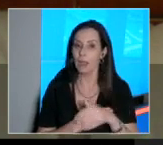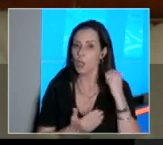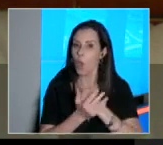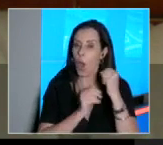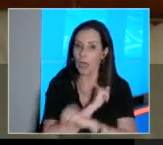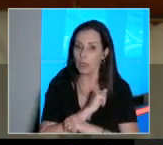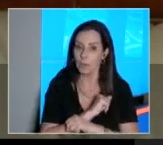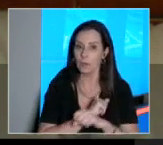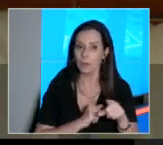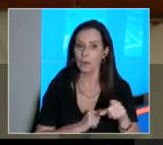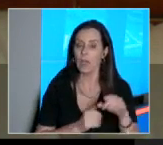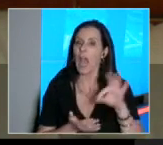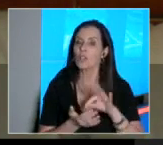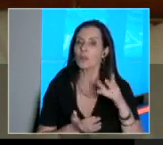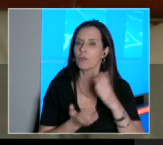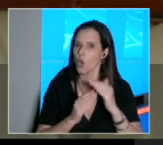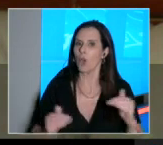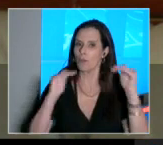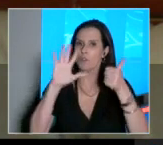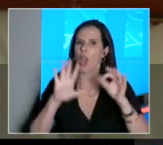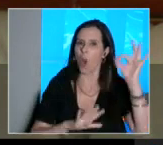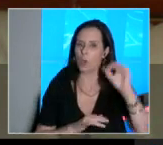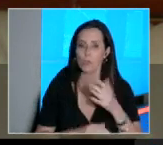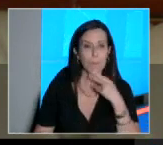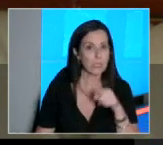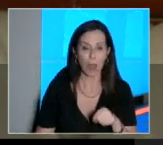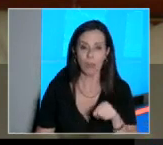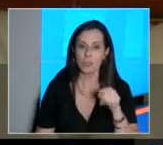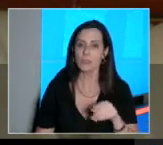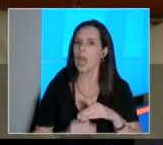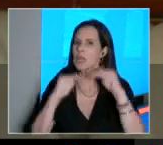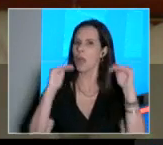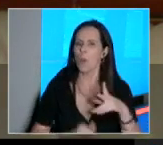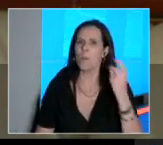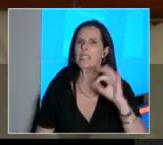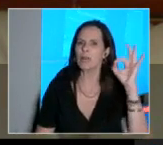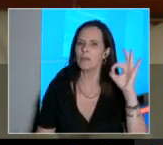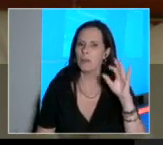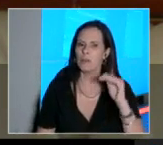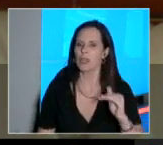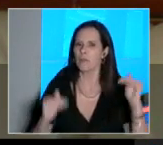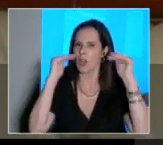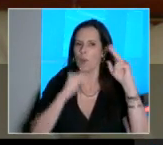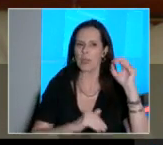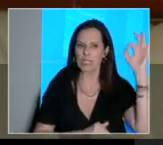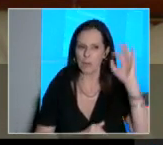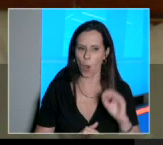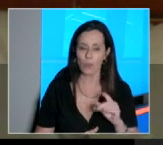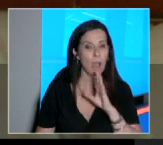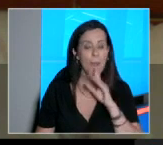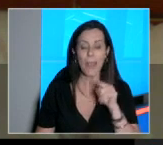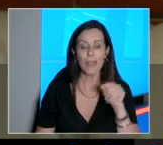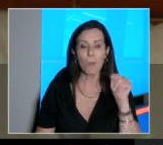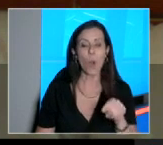תואר אקדמי, הציונים גבוהים ב6%. בישראל זה נמוך ב20% וגבוה ב20%.